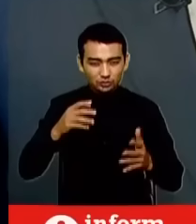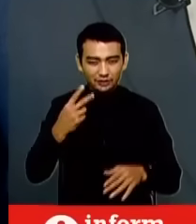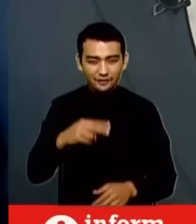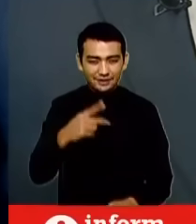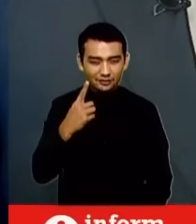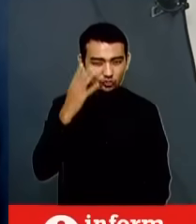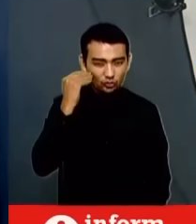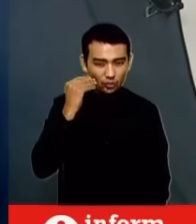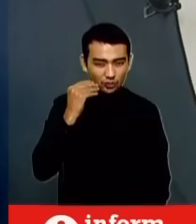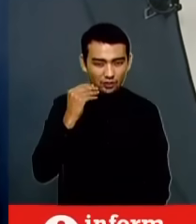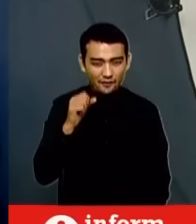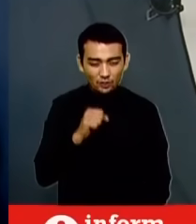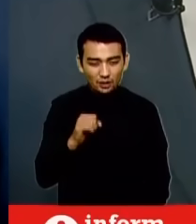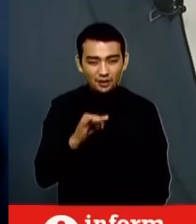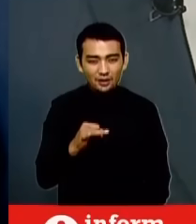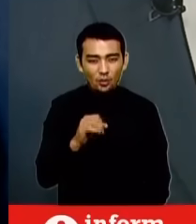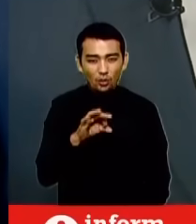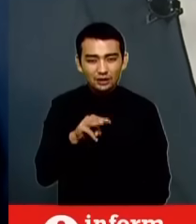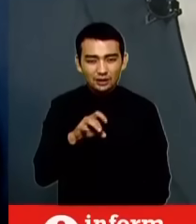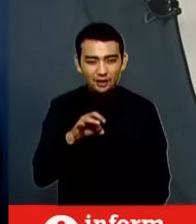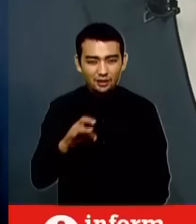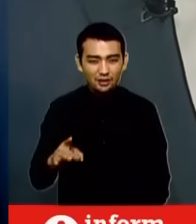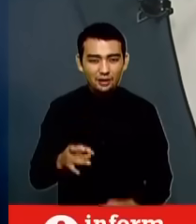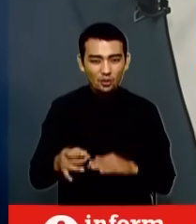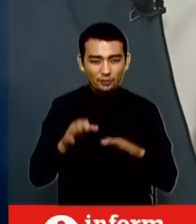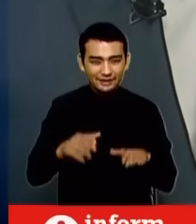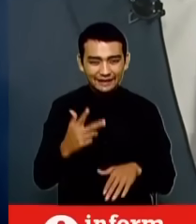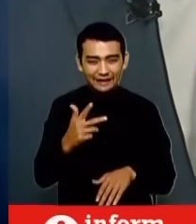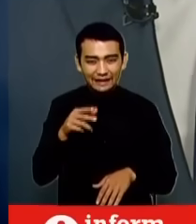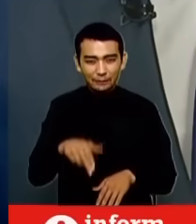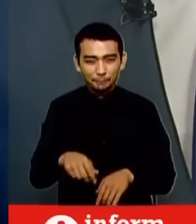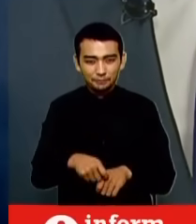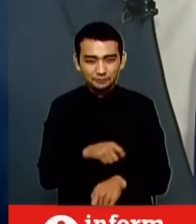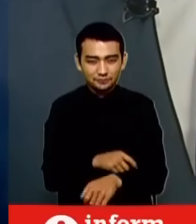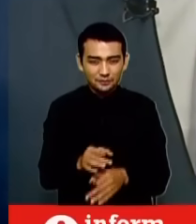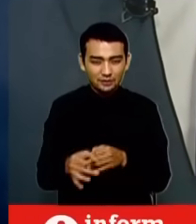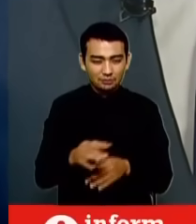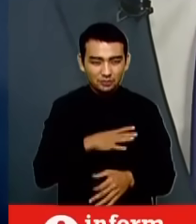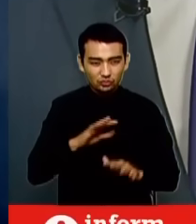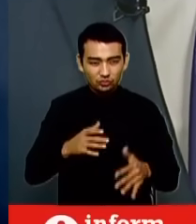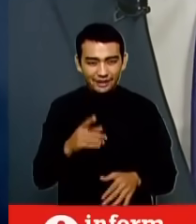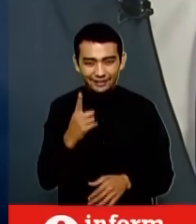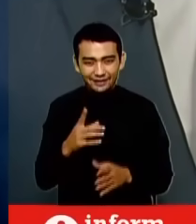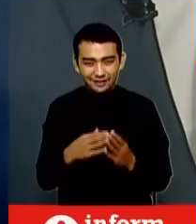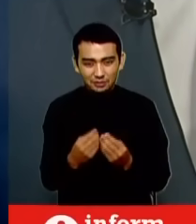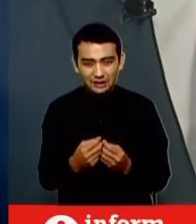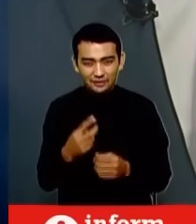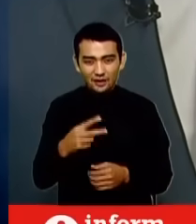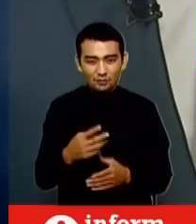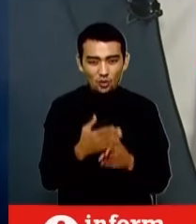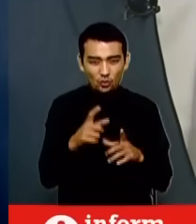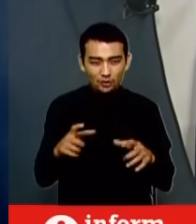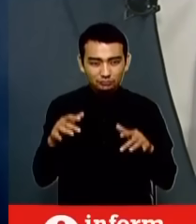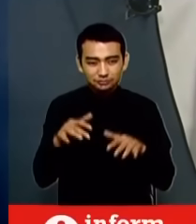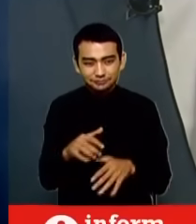21 тамыз күні Отырар ауданындағы Көксарай елді мекенінен 3 шақырымдай жерде болған. Бір әулеттен 20 шақты адам өзен жағасына демалуға